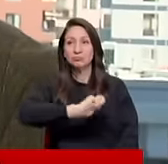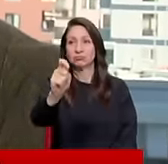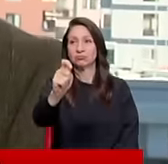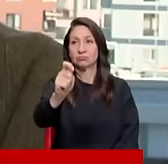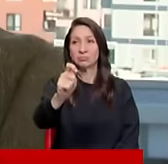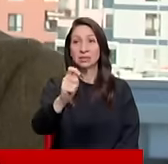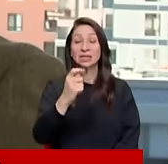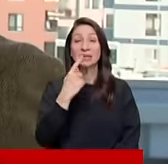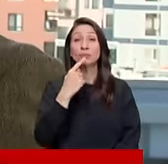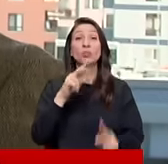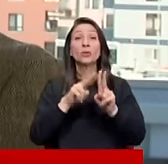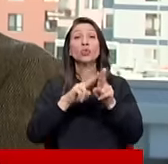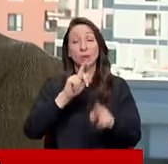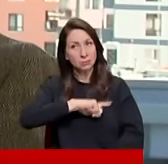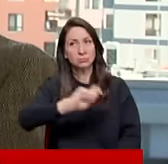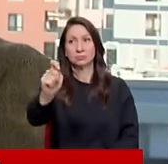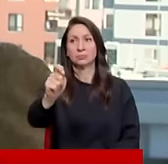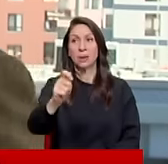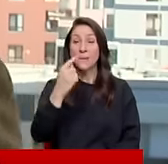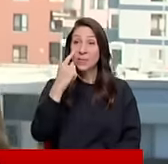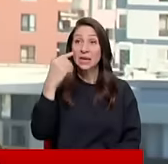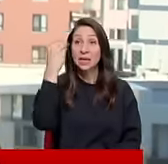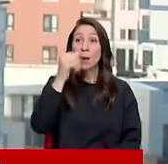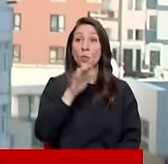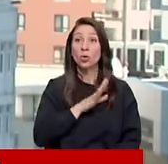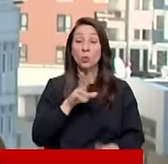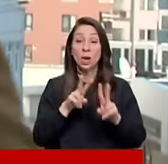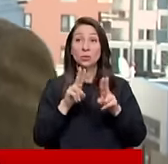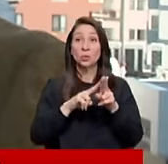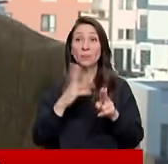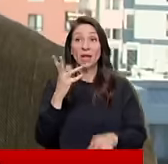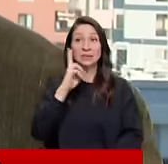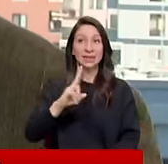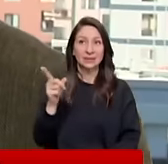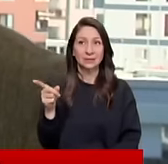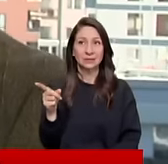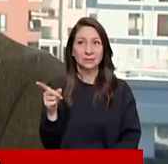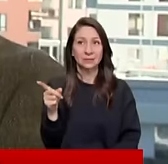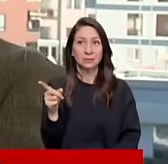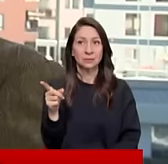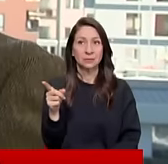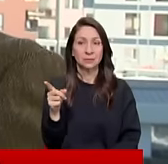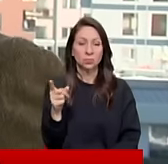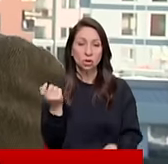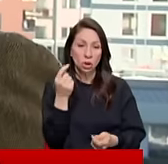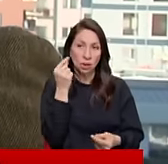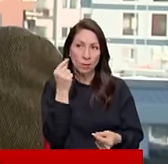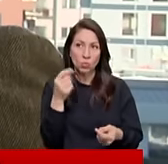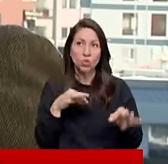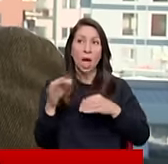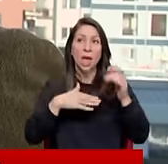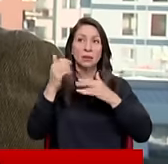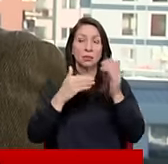gösterdi. Murat Kurum'a da gösterdi. Bak Ekrem İmamoğlu Murat Kurum'dan daha zengin. İş adamı,